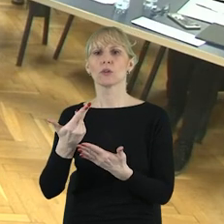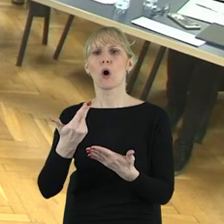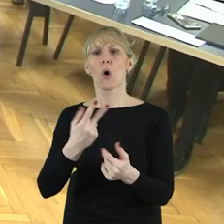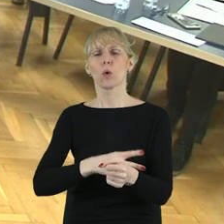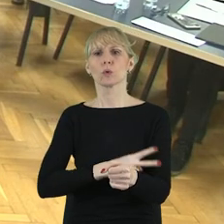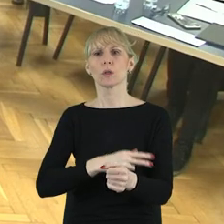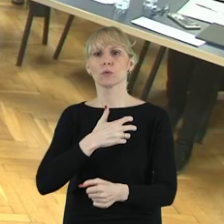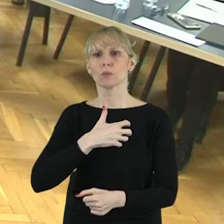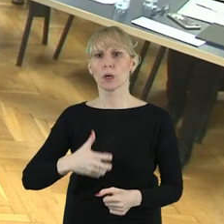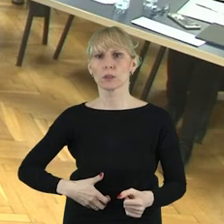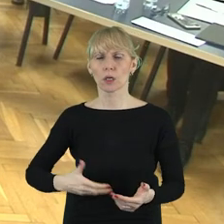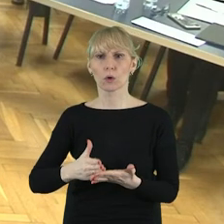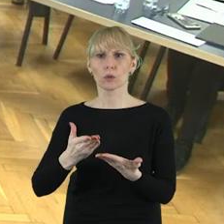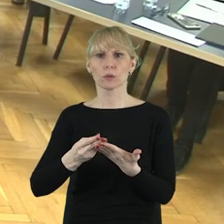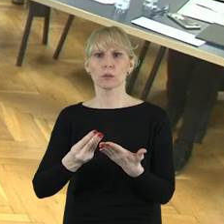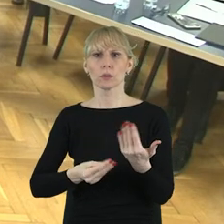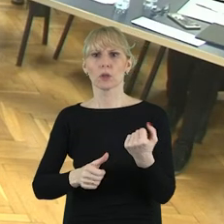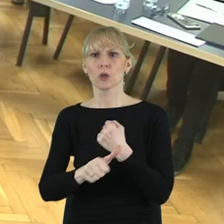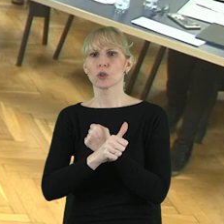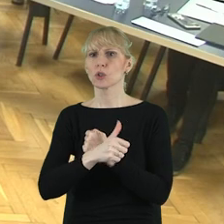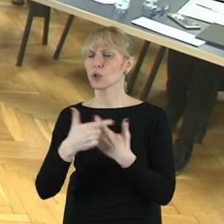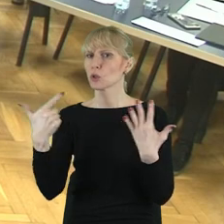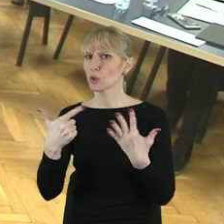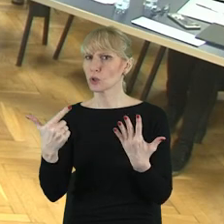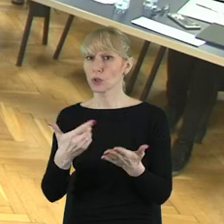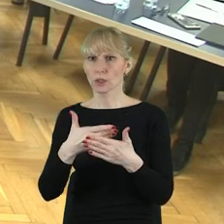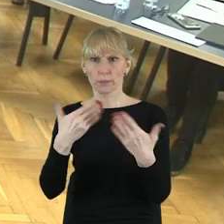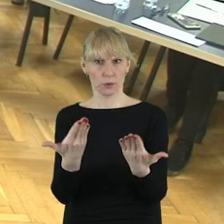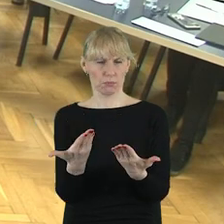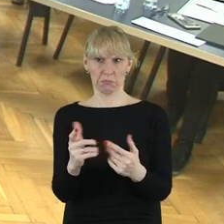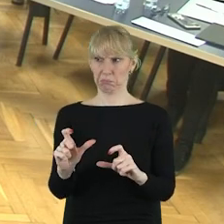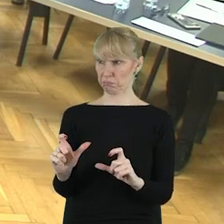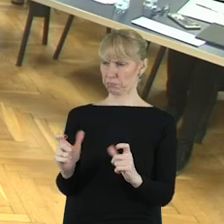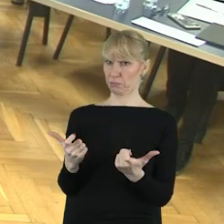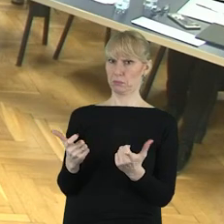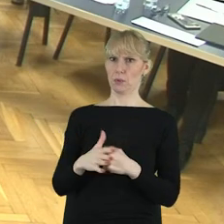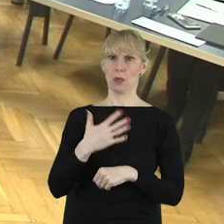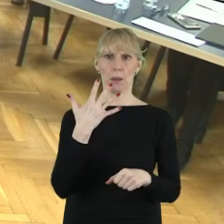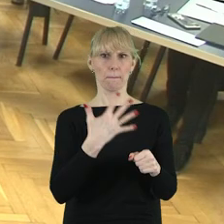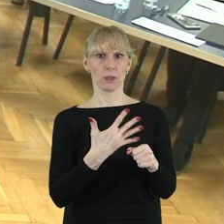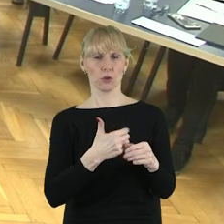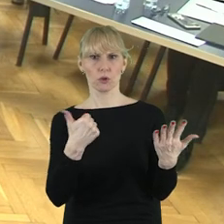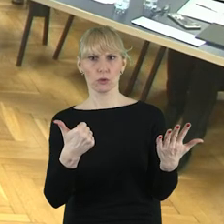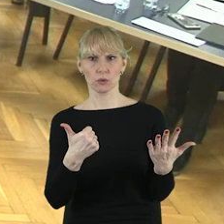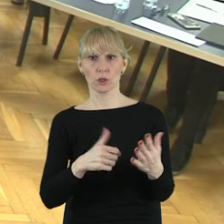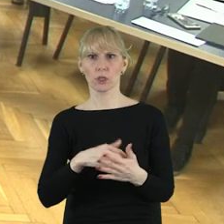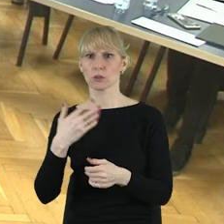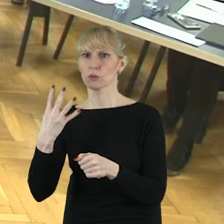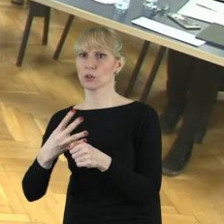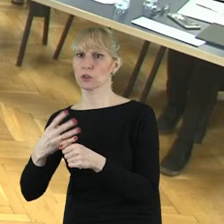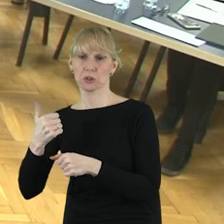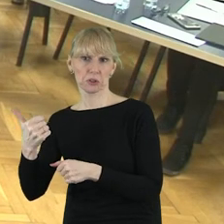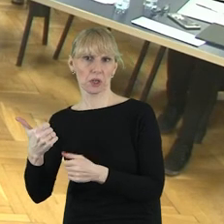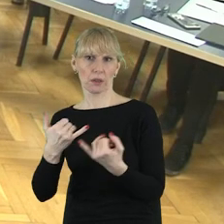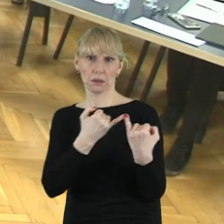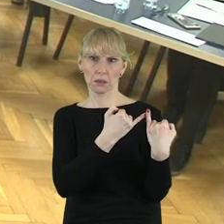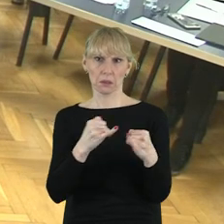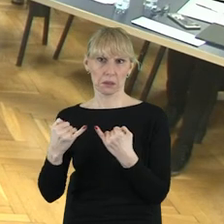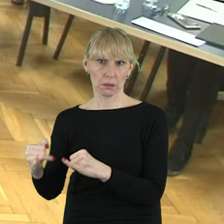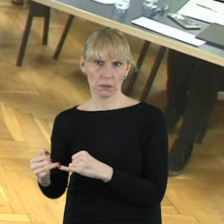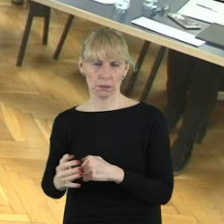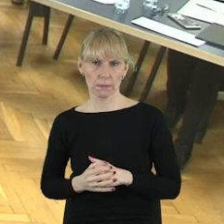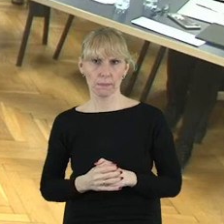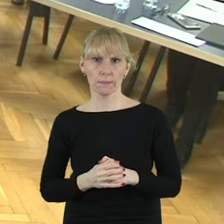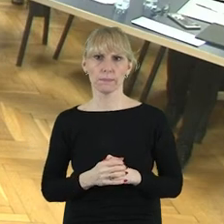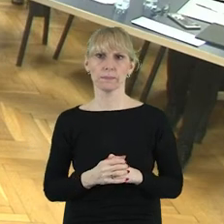kalendarzowych. Przypadek. Kolejny 56, kolejny 41. Rozporządzenie Ministra Rolnictwa w sprawie szczegółowych trybów przyznawania